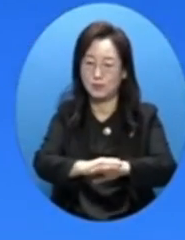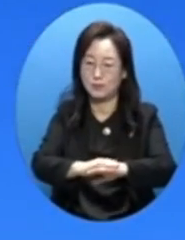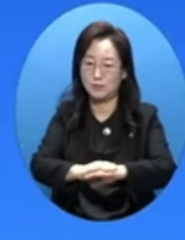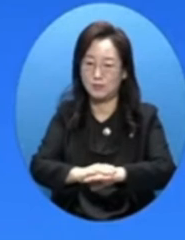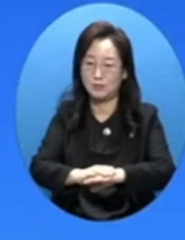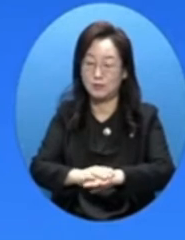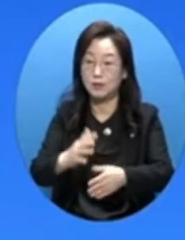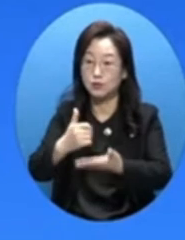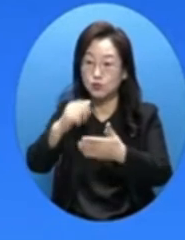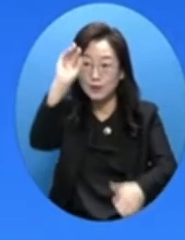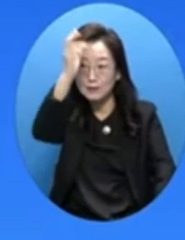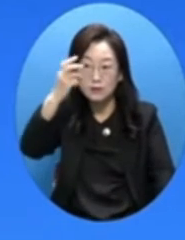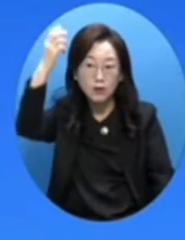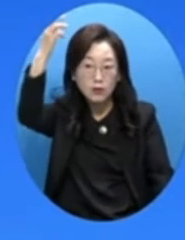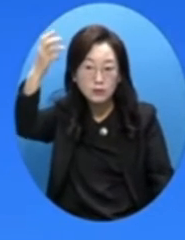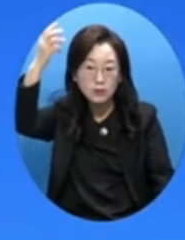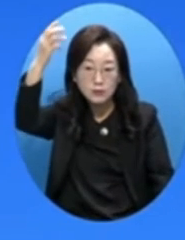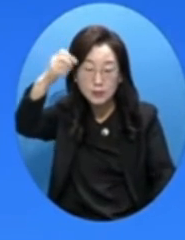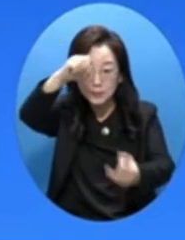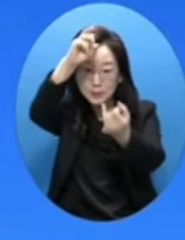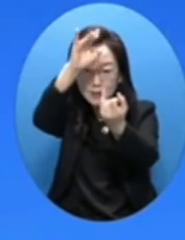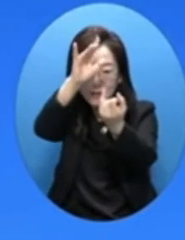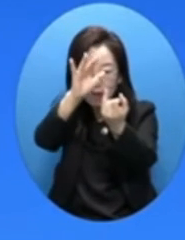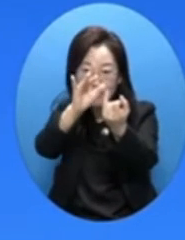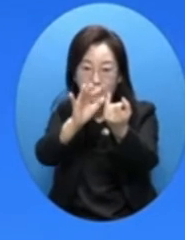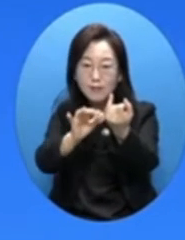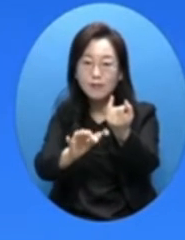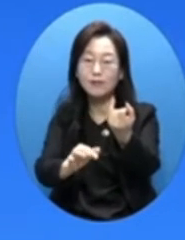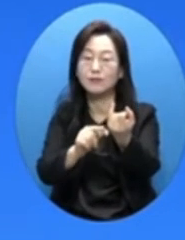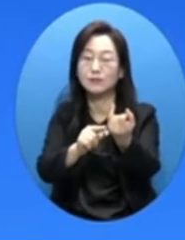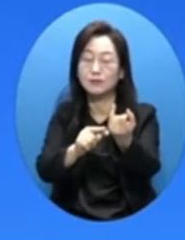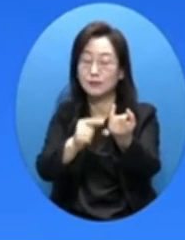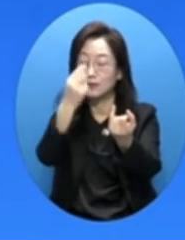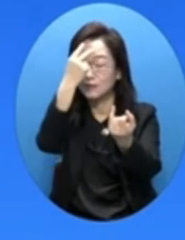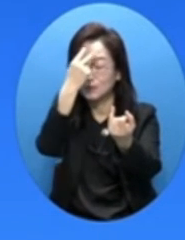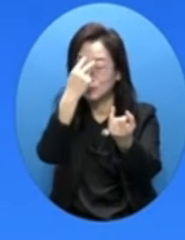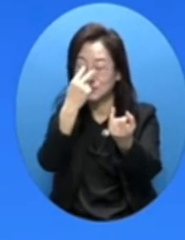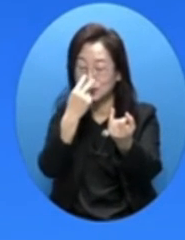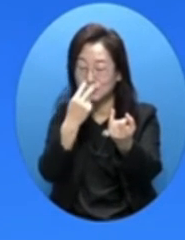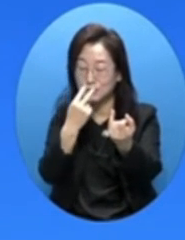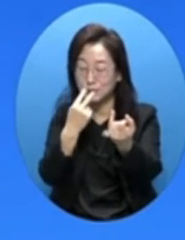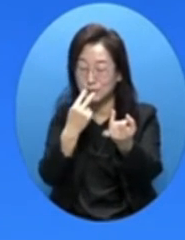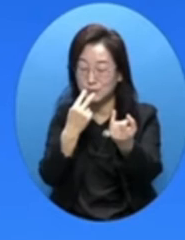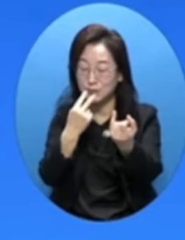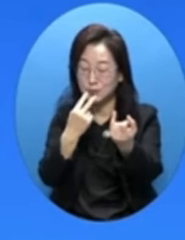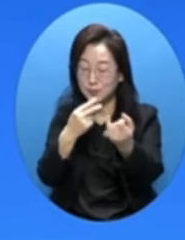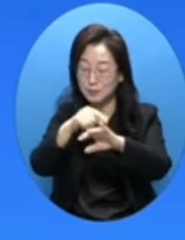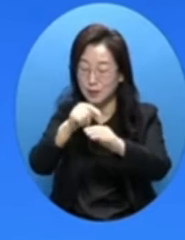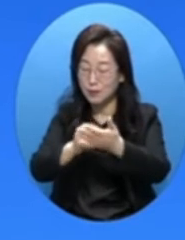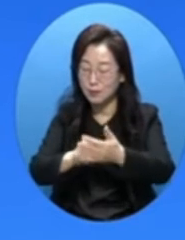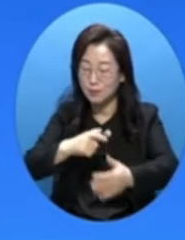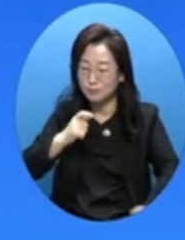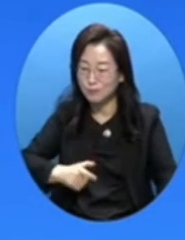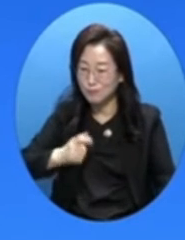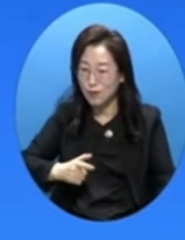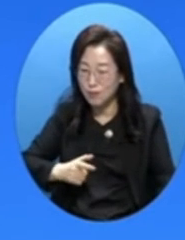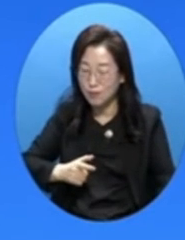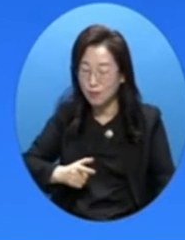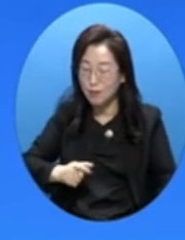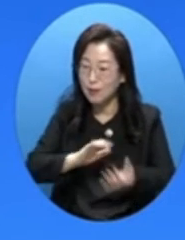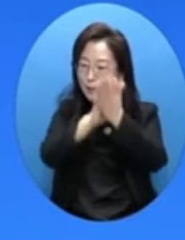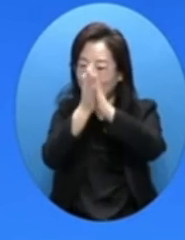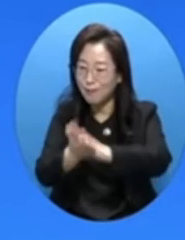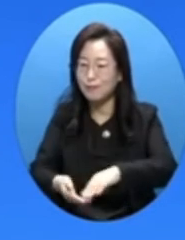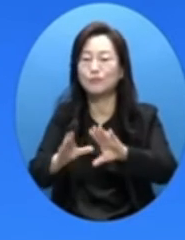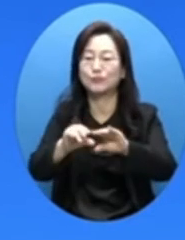주의 성령님에서 그의 시각장애로 말미암아 마음이 굳어진 마음을 다 녹여주시고